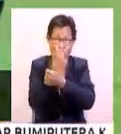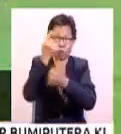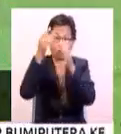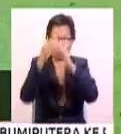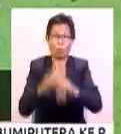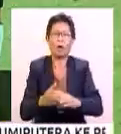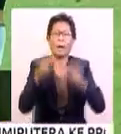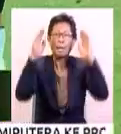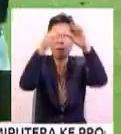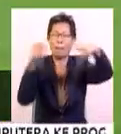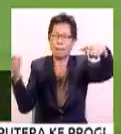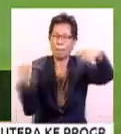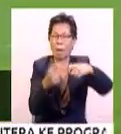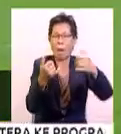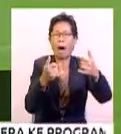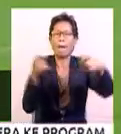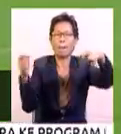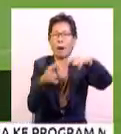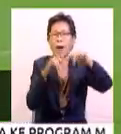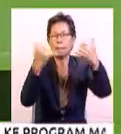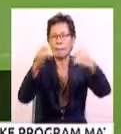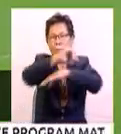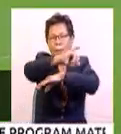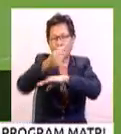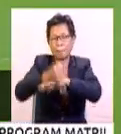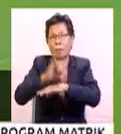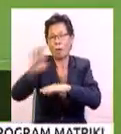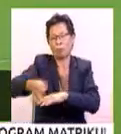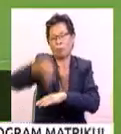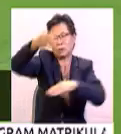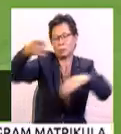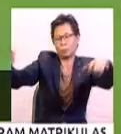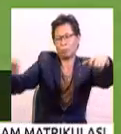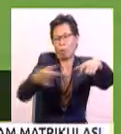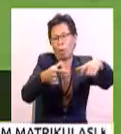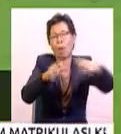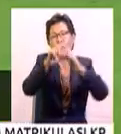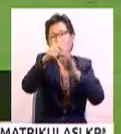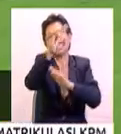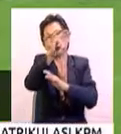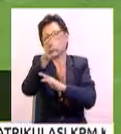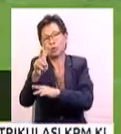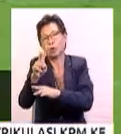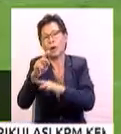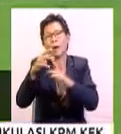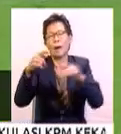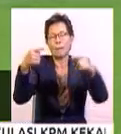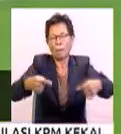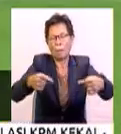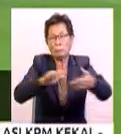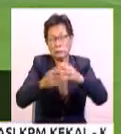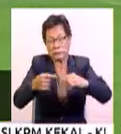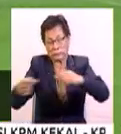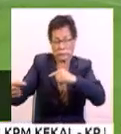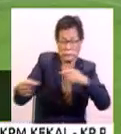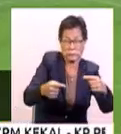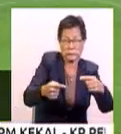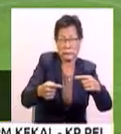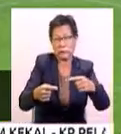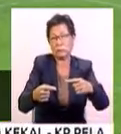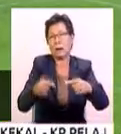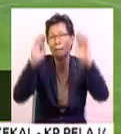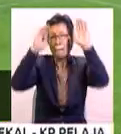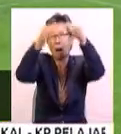minit ke-56 jaringan pemain import Perancis Harold McGoolan. Minit ke-72, perlawanan menjadi tegang apabila Tok